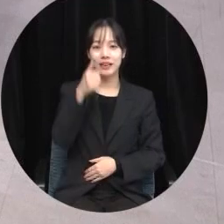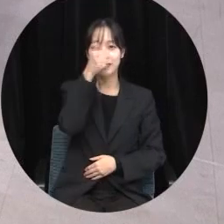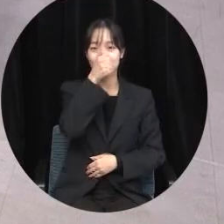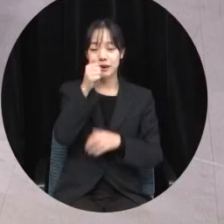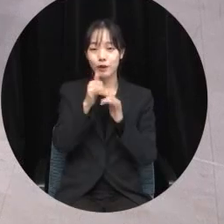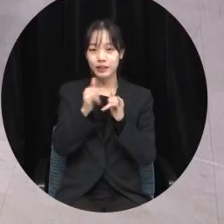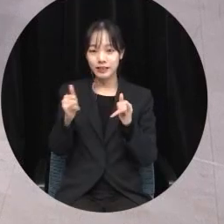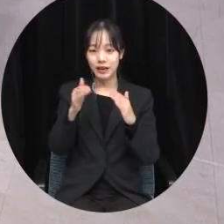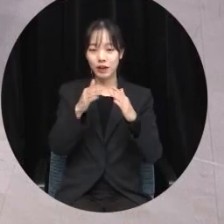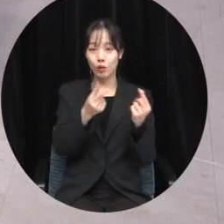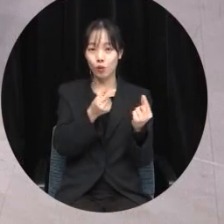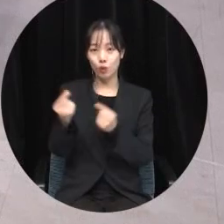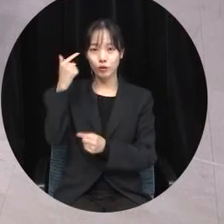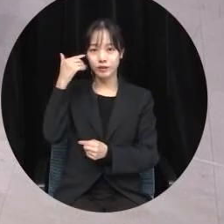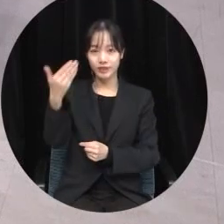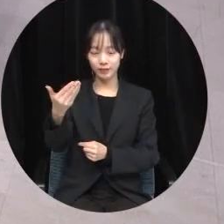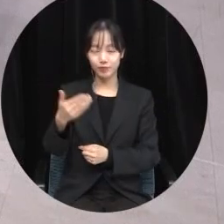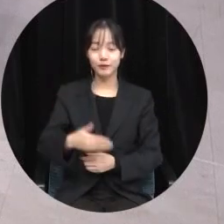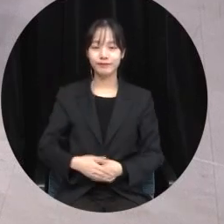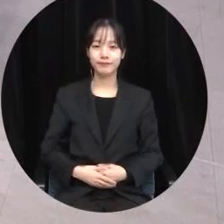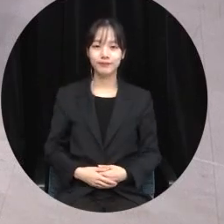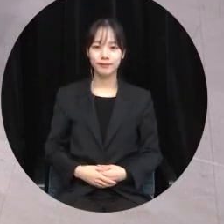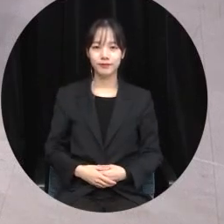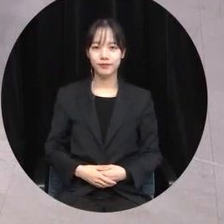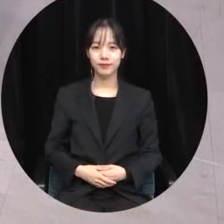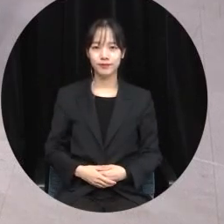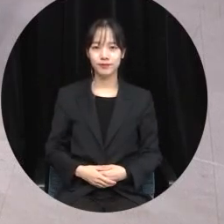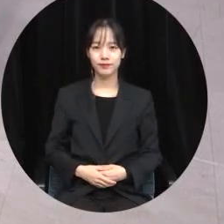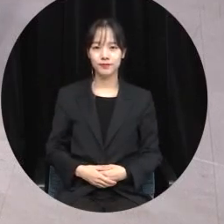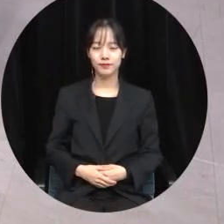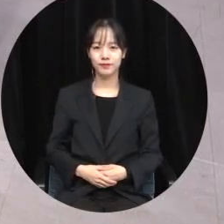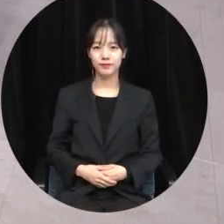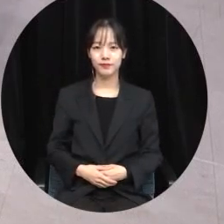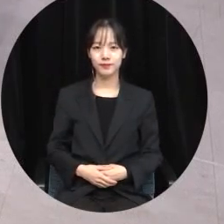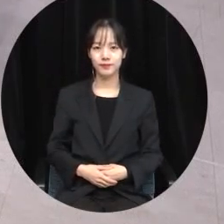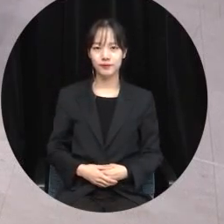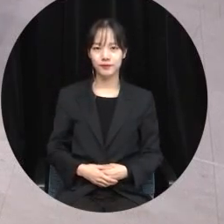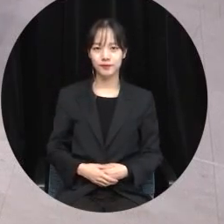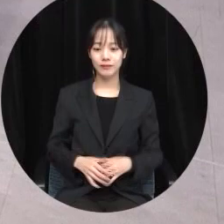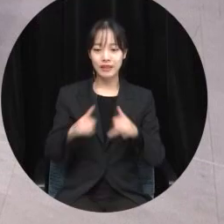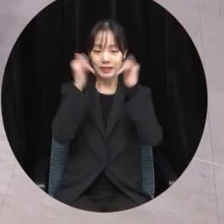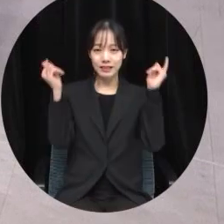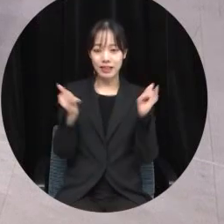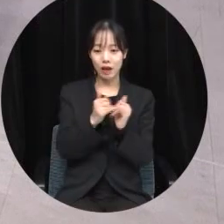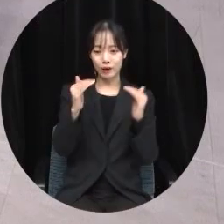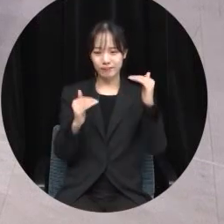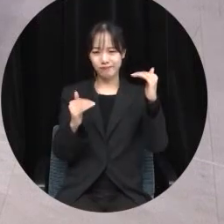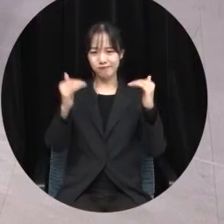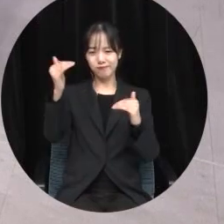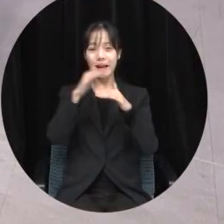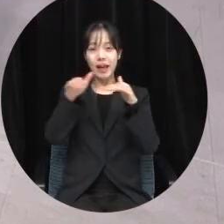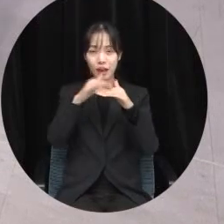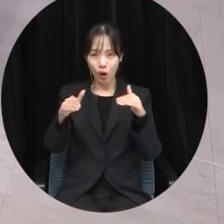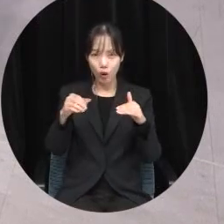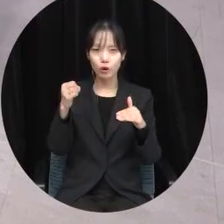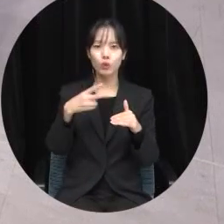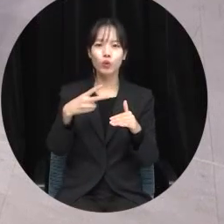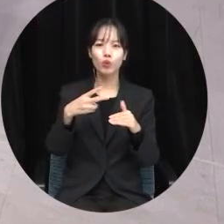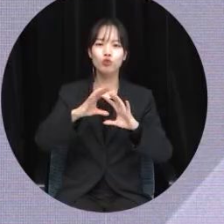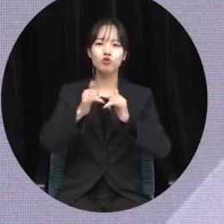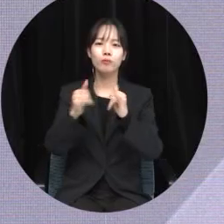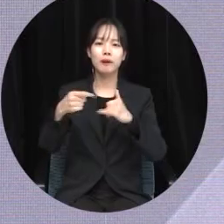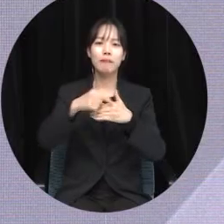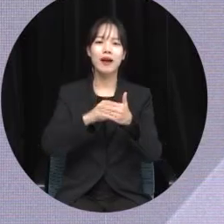공통질문 이어가겠습니다. 이번에는 사회 양극화 해소와 통합에 대한 질문입니다. 두